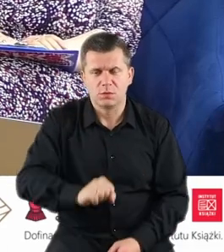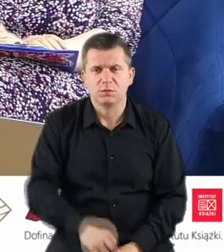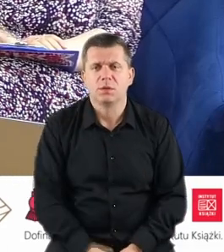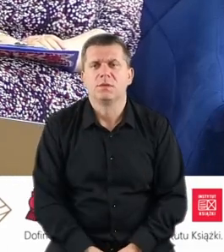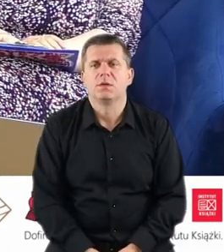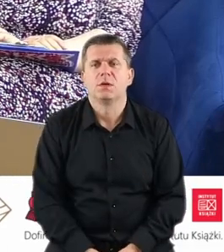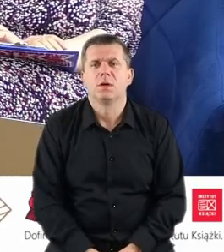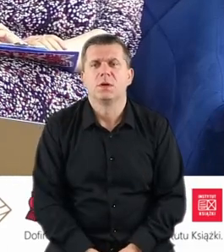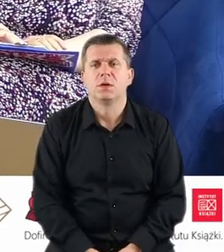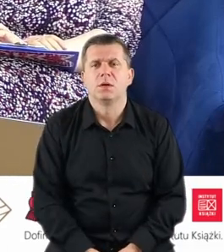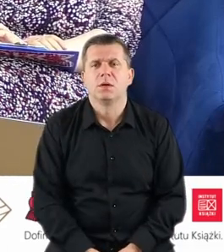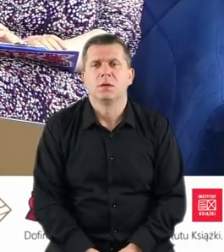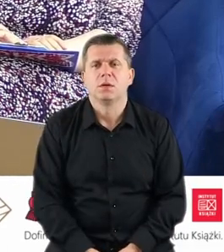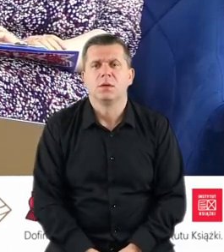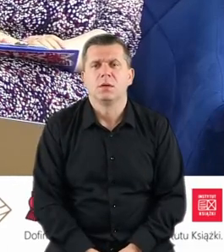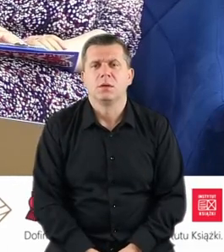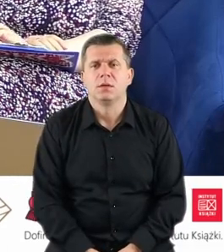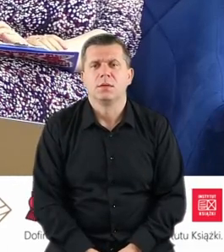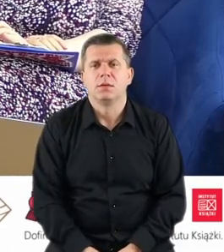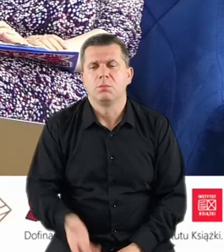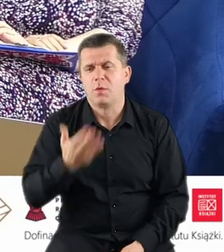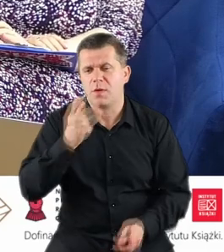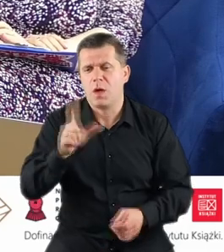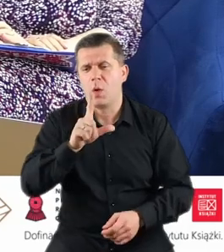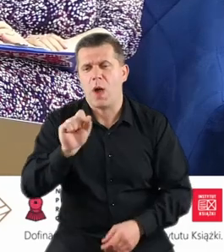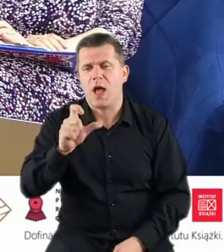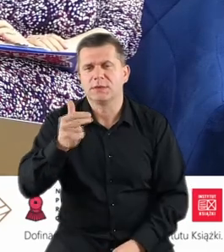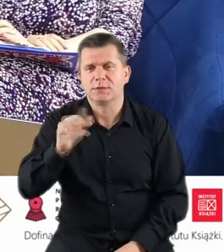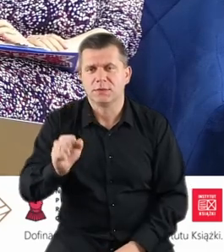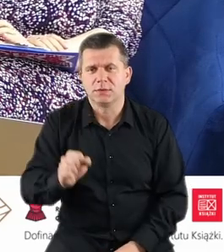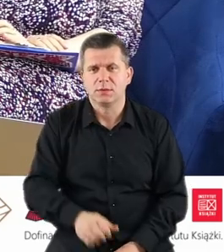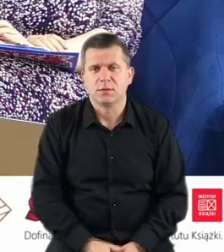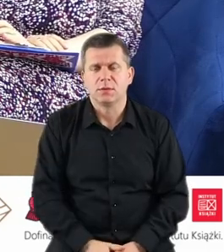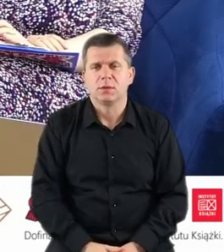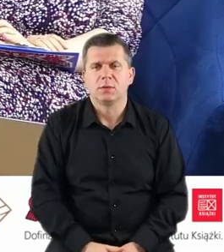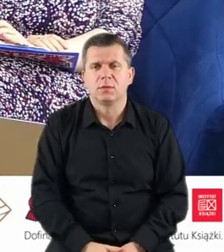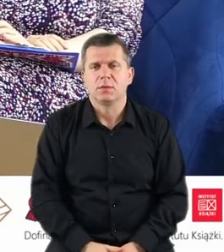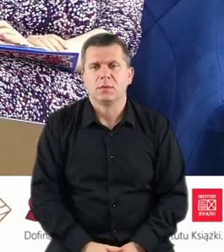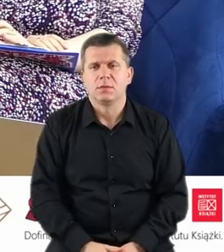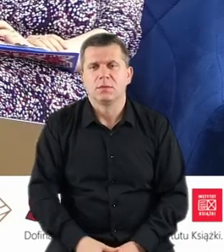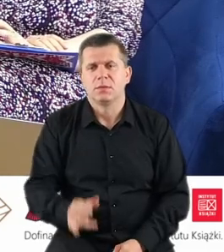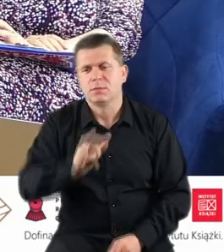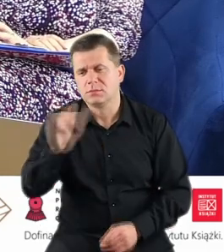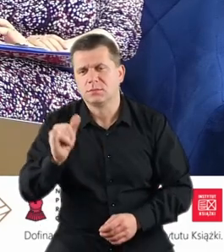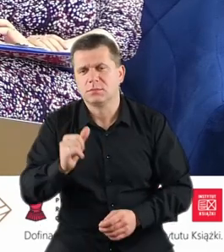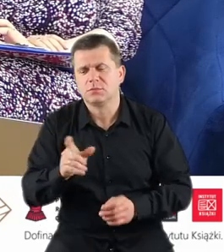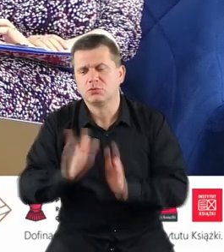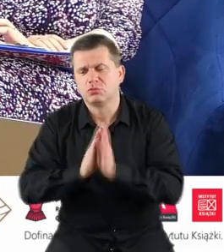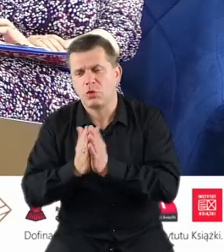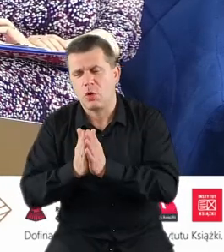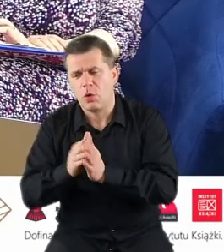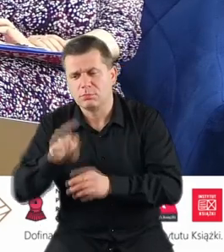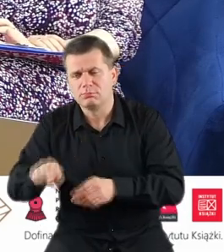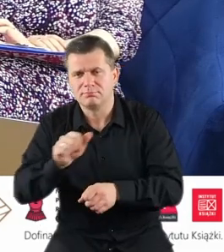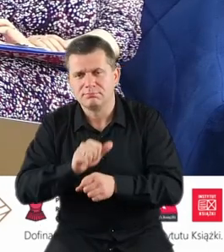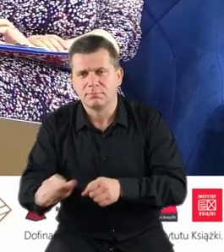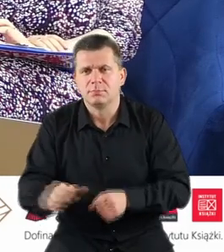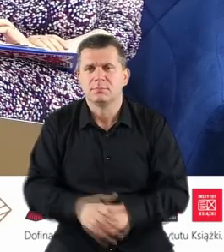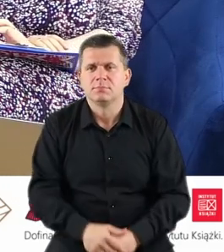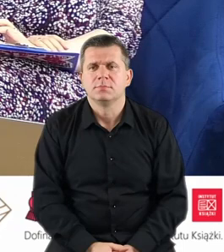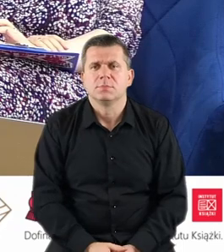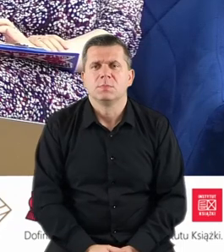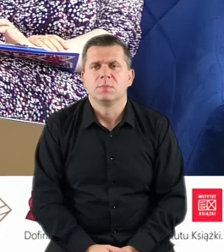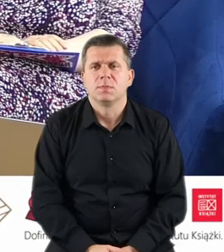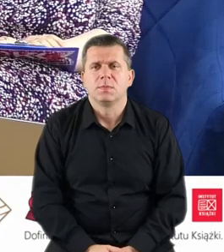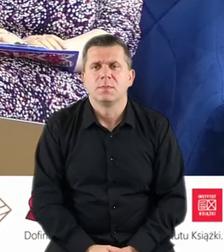również, ale we Wrocławiu. Eberhard Mok mówi po łacinie. Mariusz Czubaj przemyca muzykę w każdej ze swoich książek.